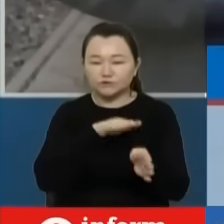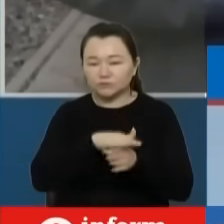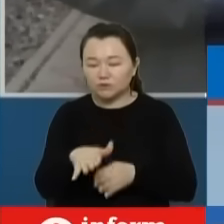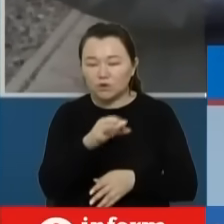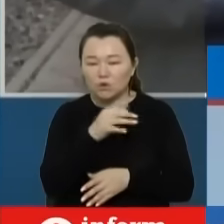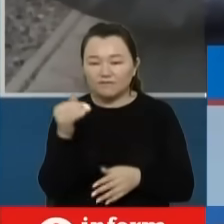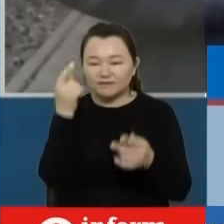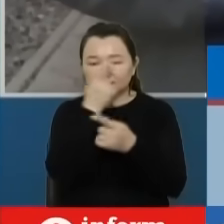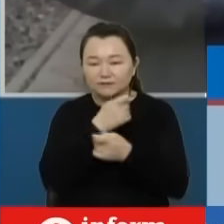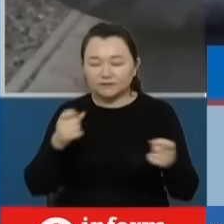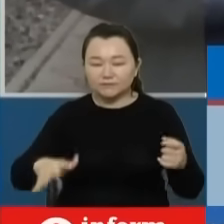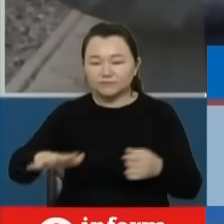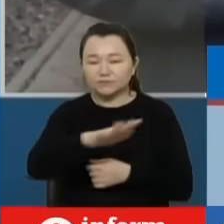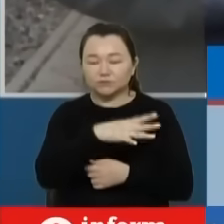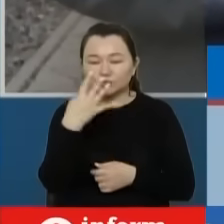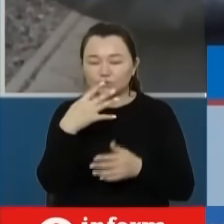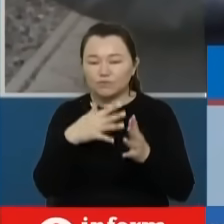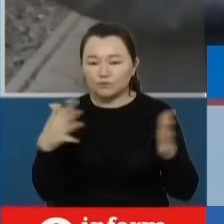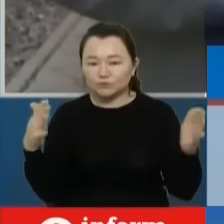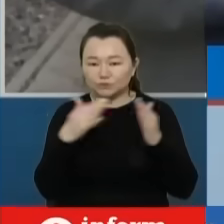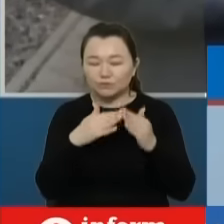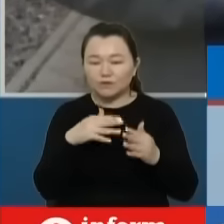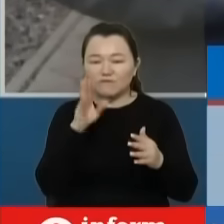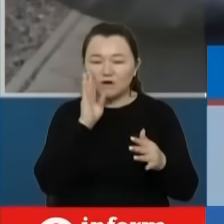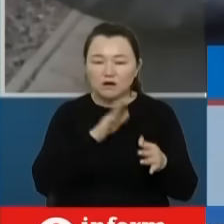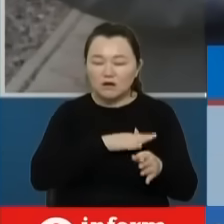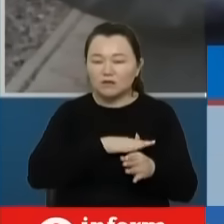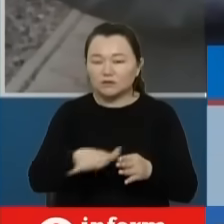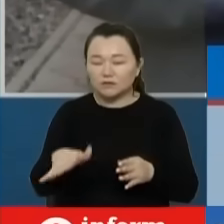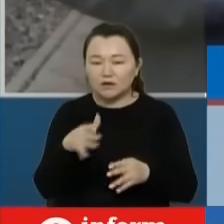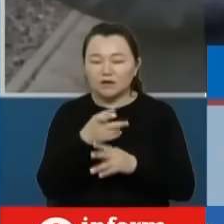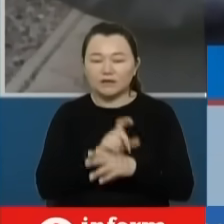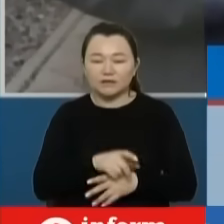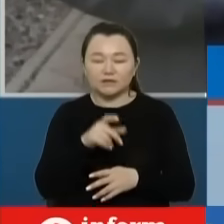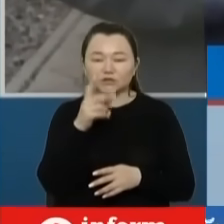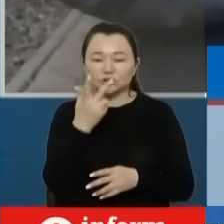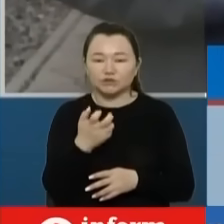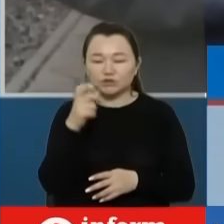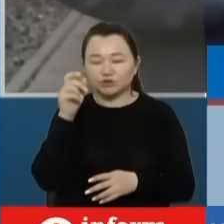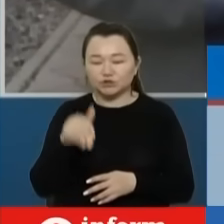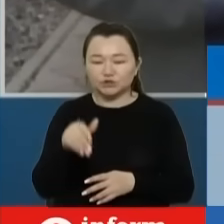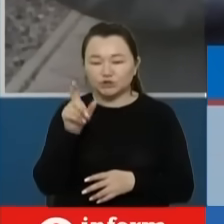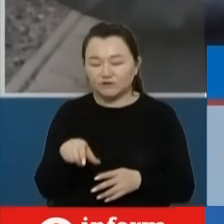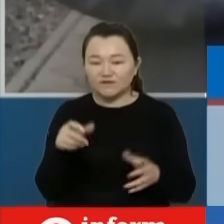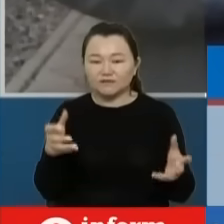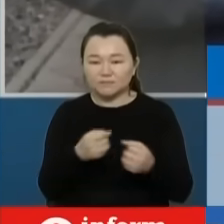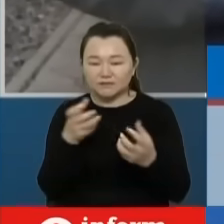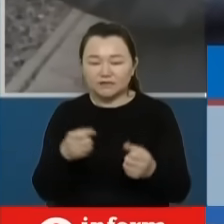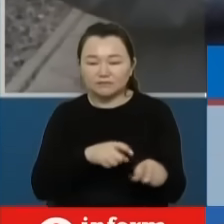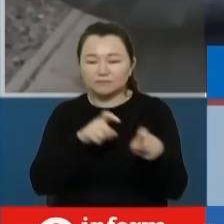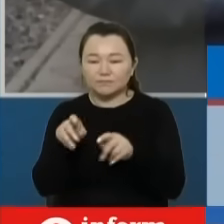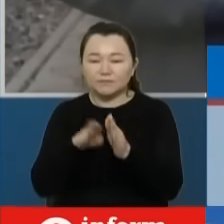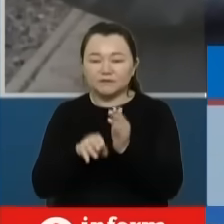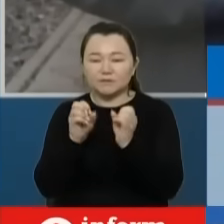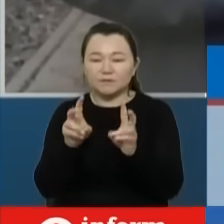Ресми мәлімет бойынша өңірде 40-тан артық үйді қызыл су басқан, 10-ға жуық ауылдан 300-ге жуық адамды қауіпсіз жерге көшіруге тура келген.